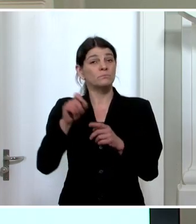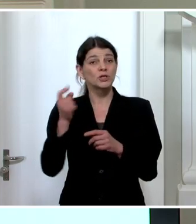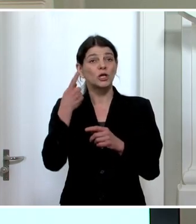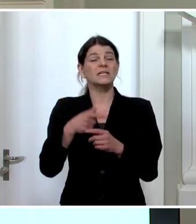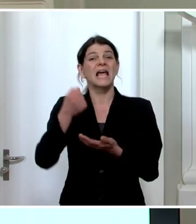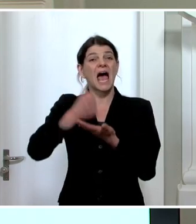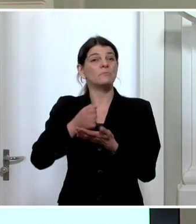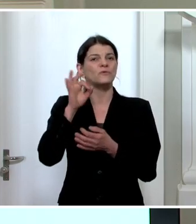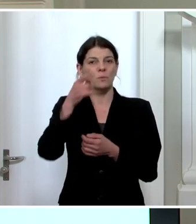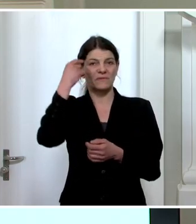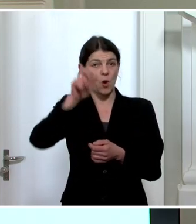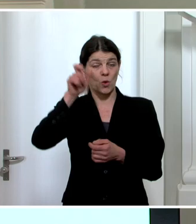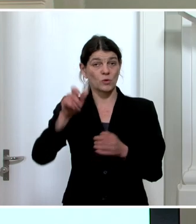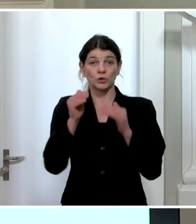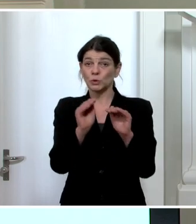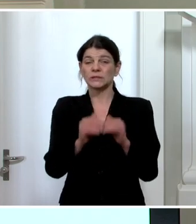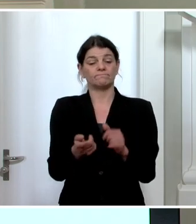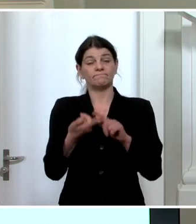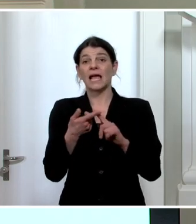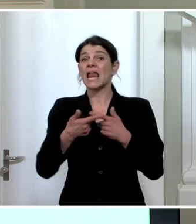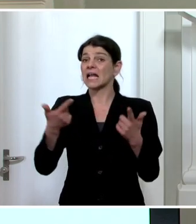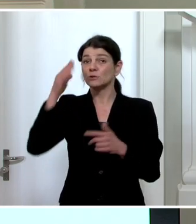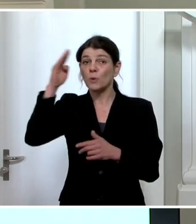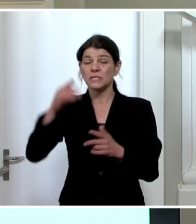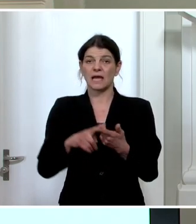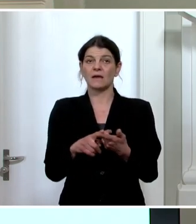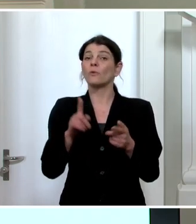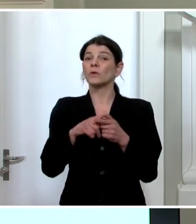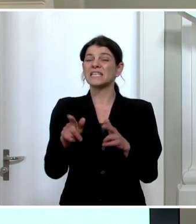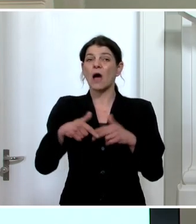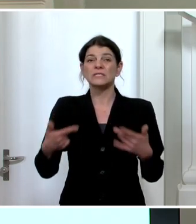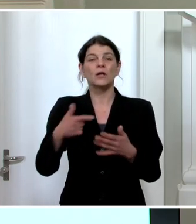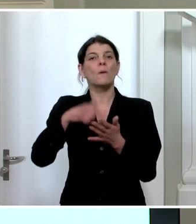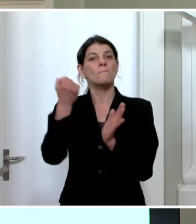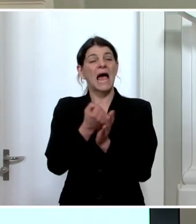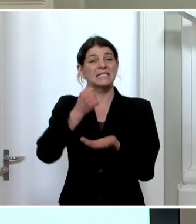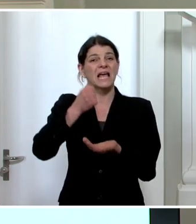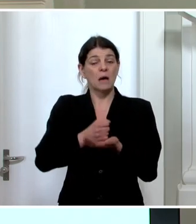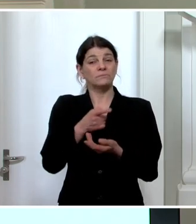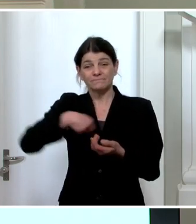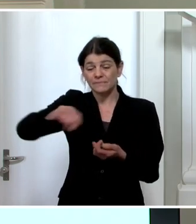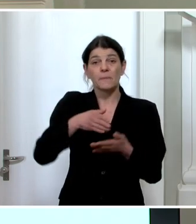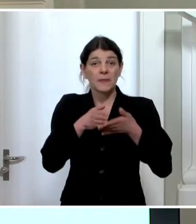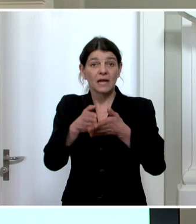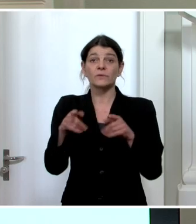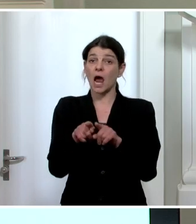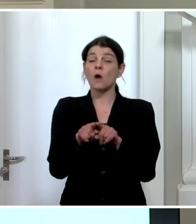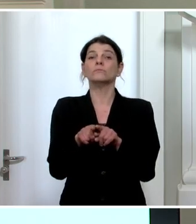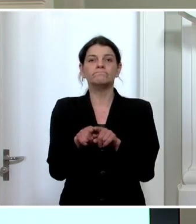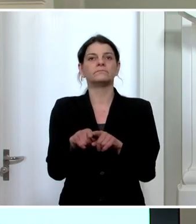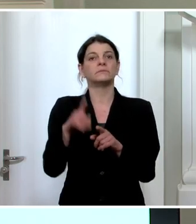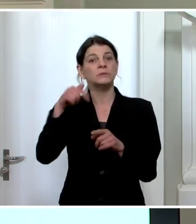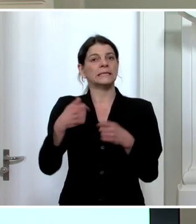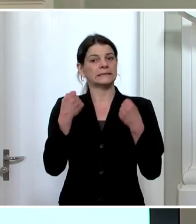für Bevölkerungsschutz, die Landespolizei und das Ausländer- und Passamt dazu bei, dass unser